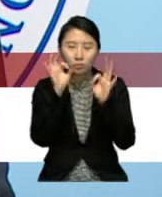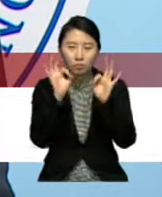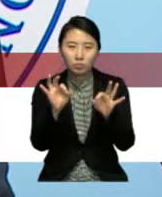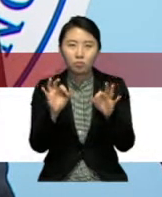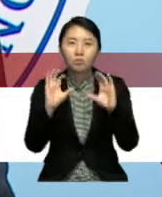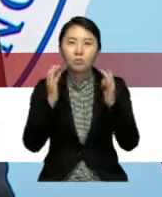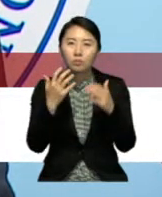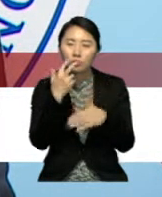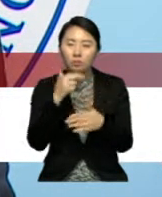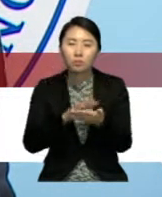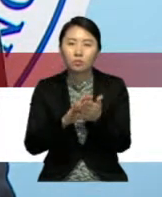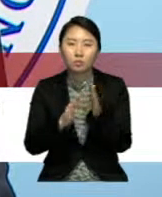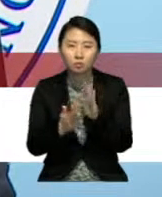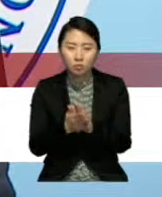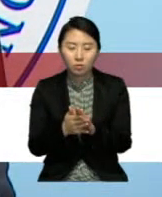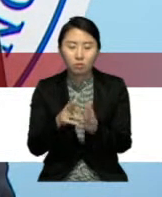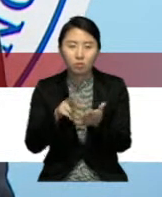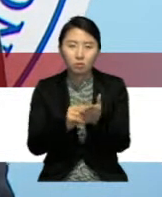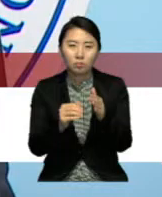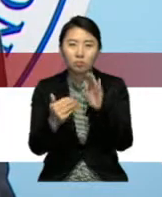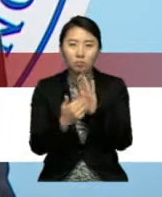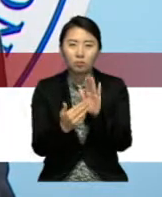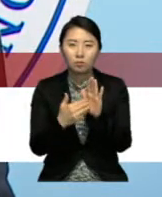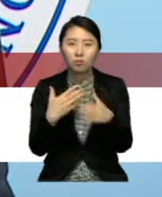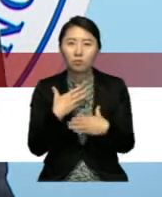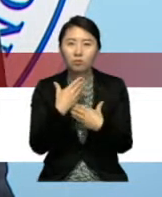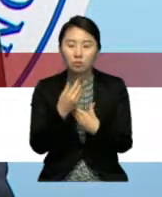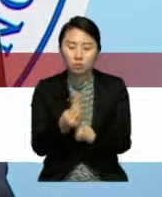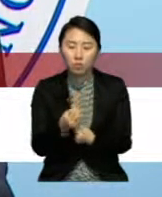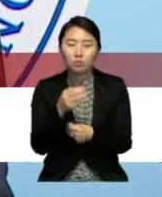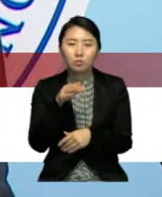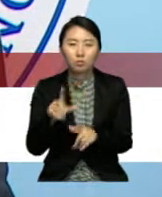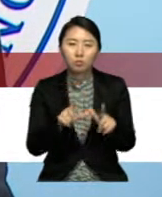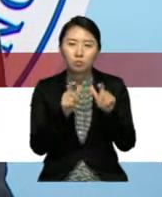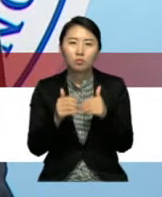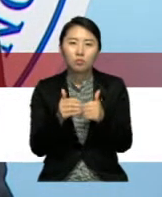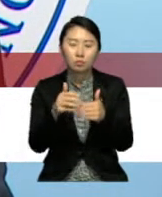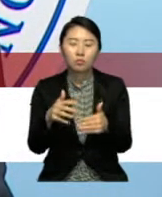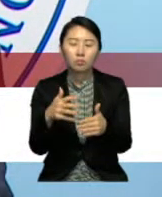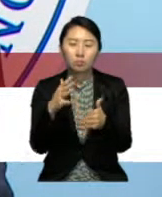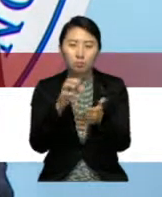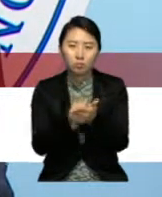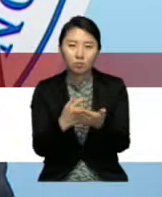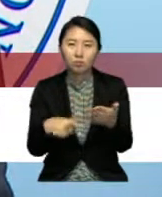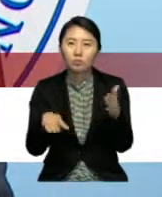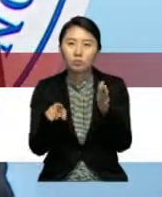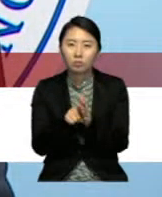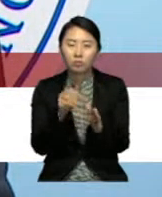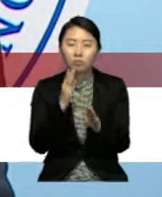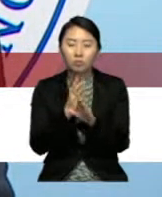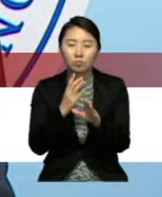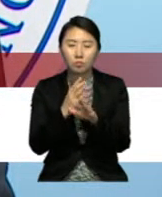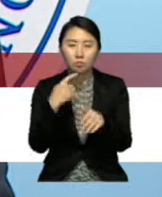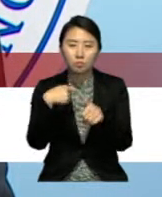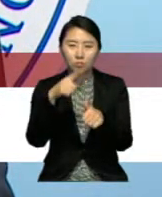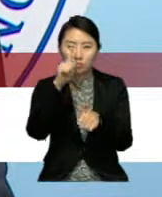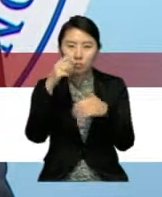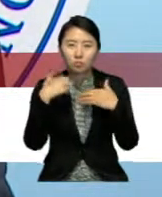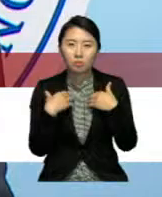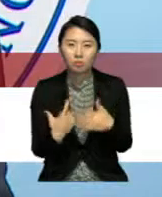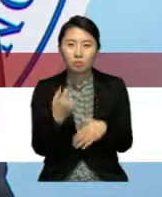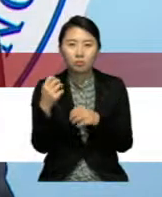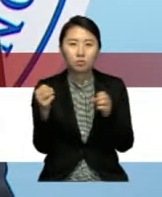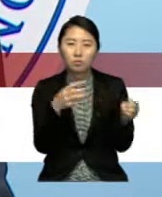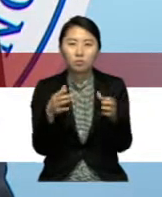유아교육 보육 대란 을 맞고 안정적이고 항구적인 유리 과정에 정착을 위해 중앙정부 에서는 당장